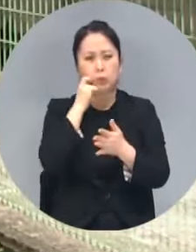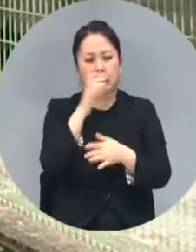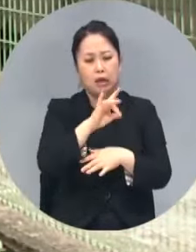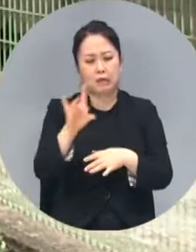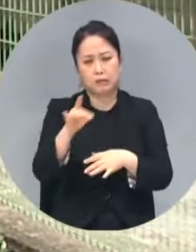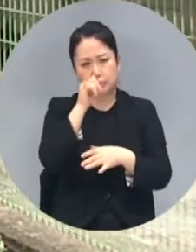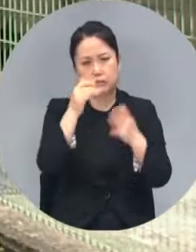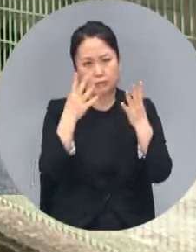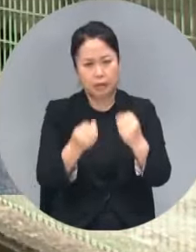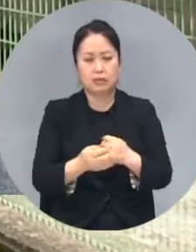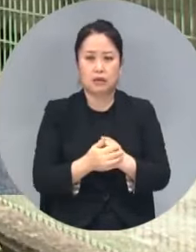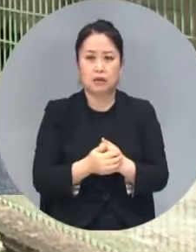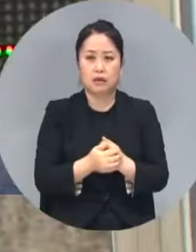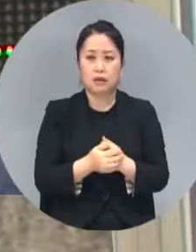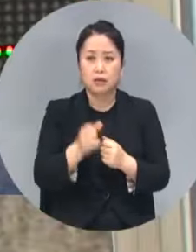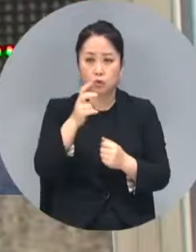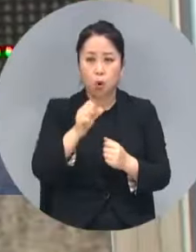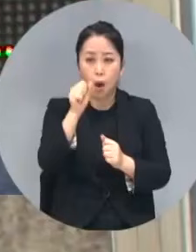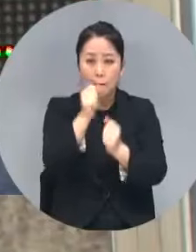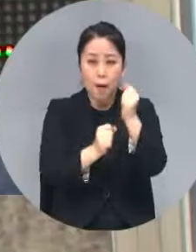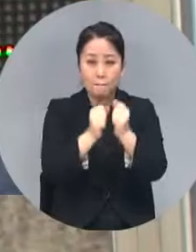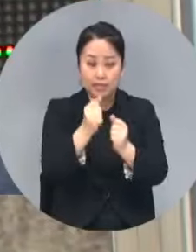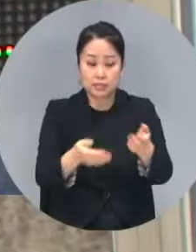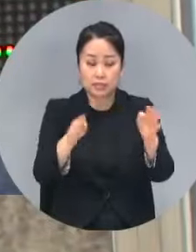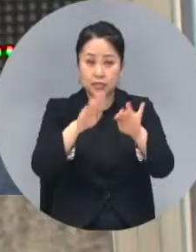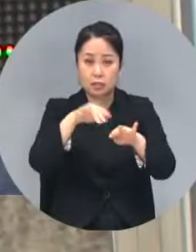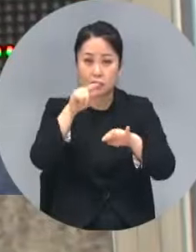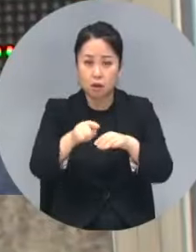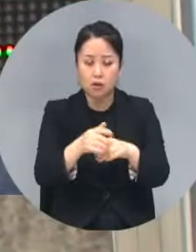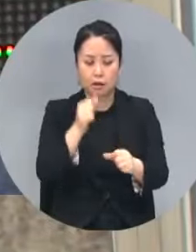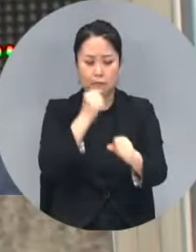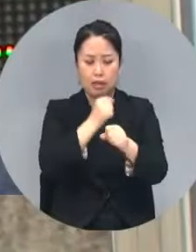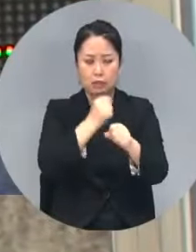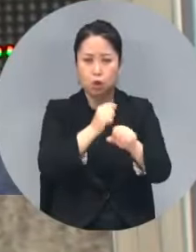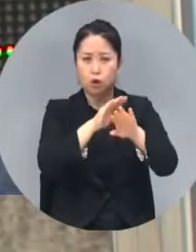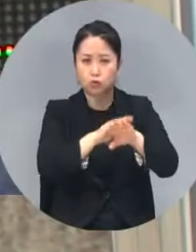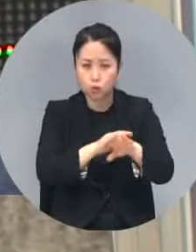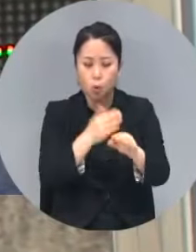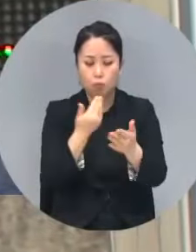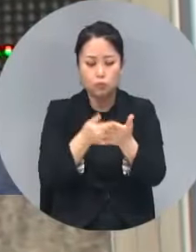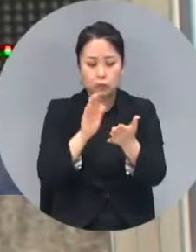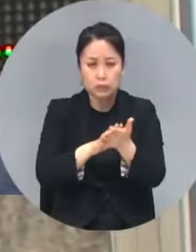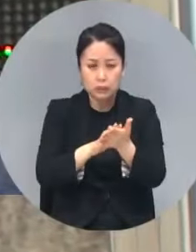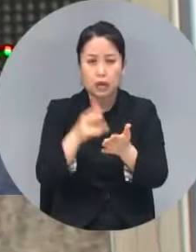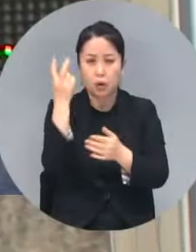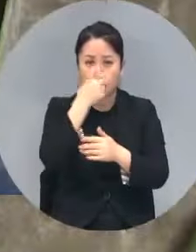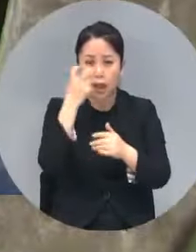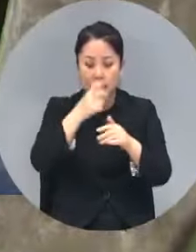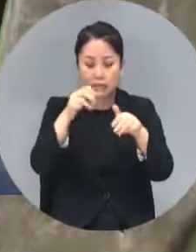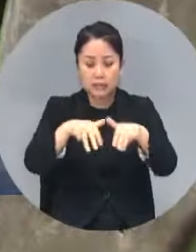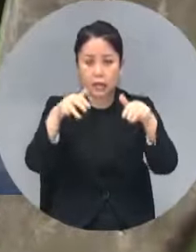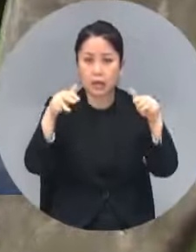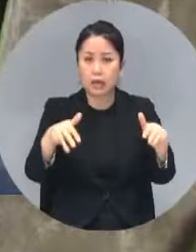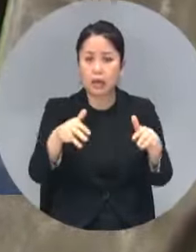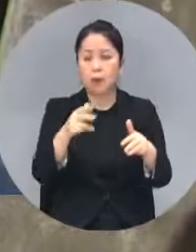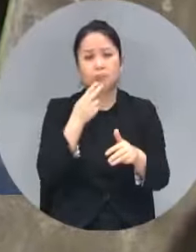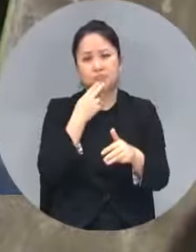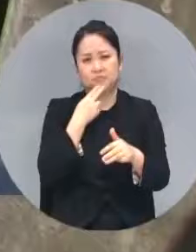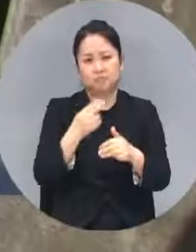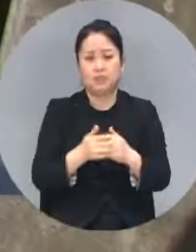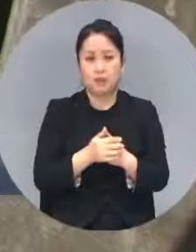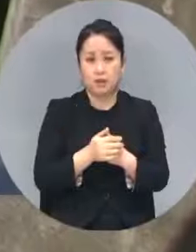때문입니다 시설은 경에는 치 해놓 체계가 아예